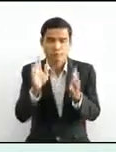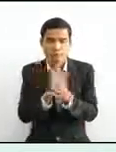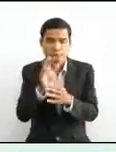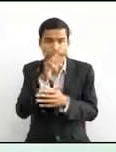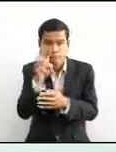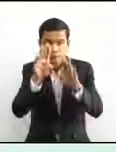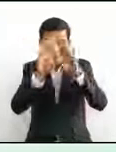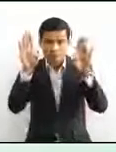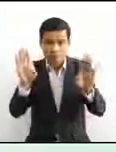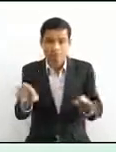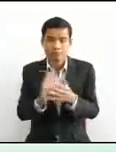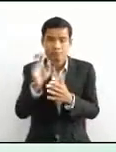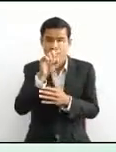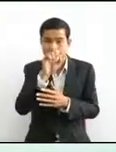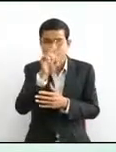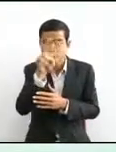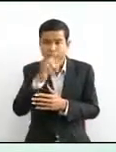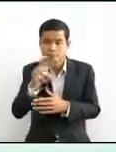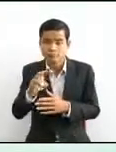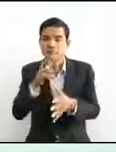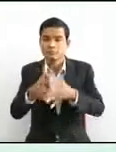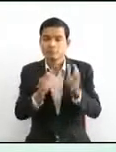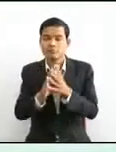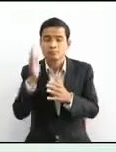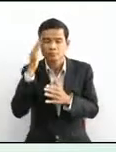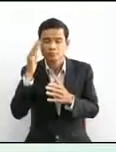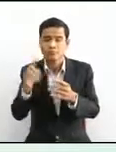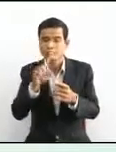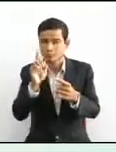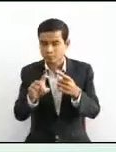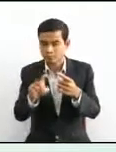Ả tập bạp dương nâng ná. Cứ chùm lòi nơi khăn ác tập bạp nâng.